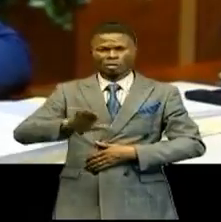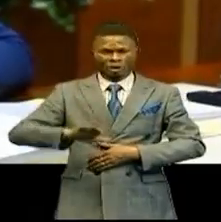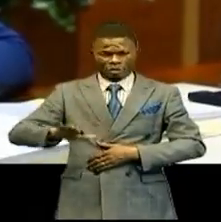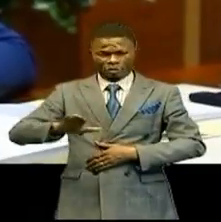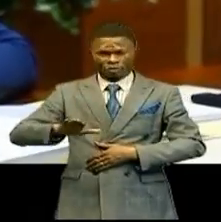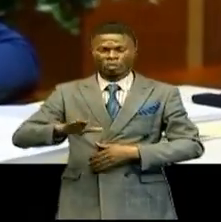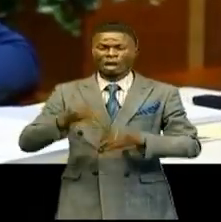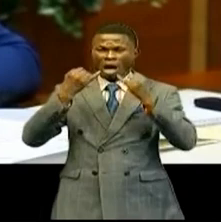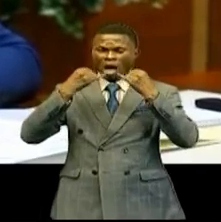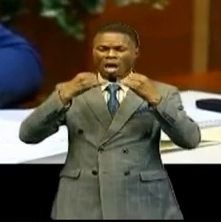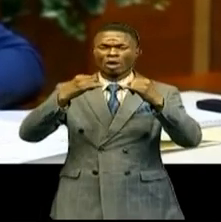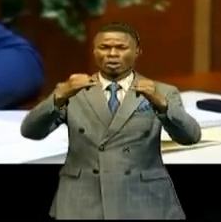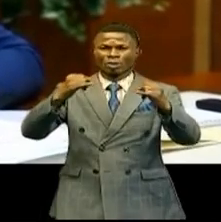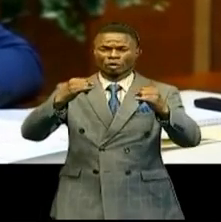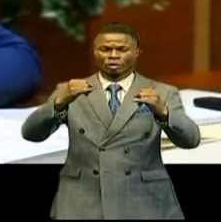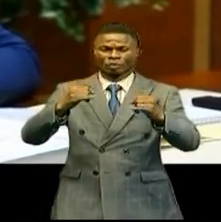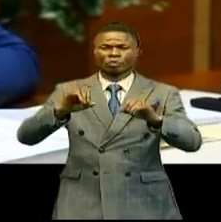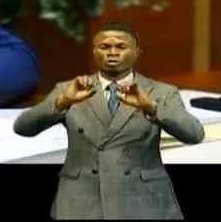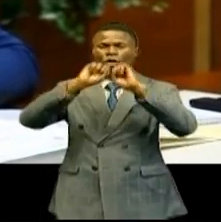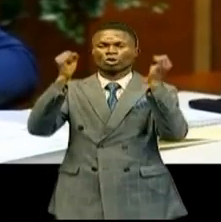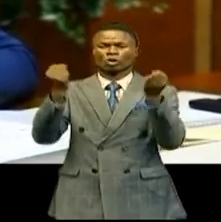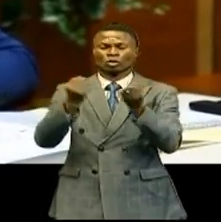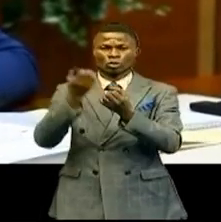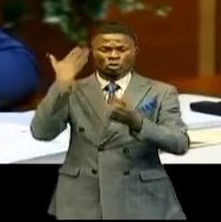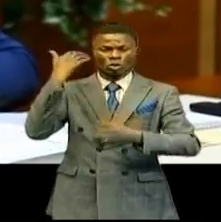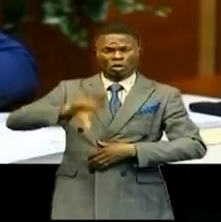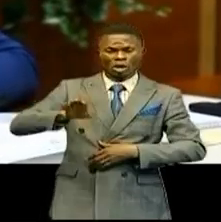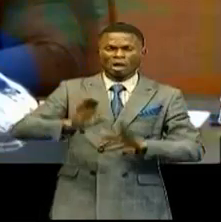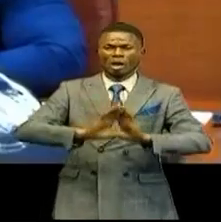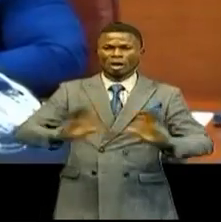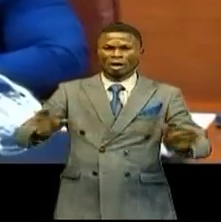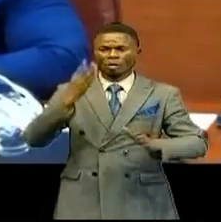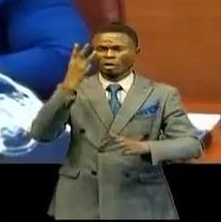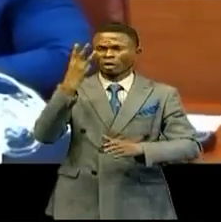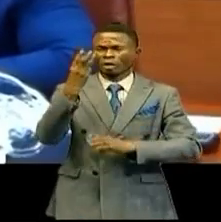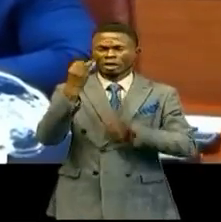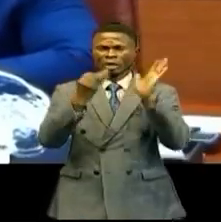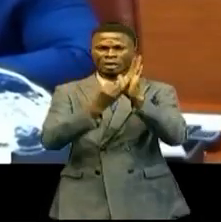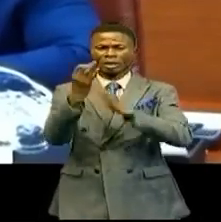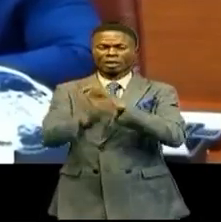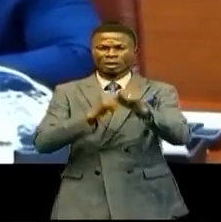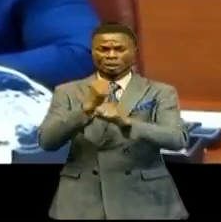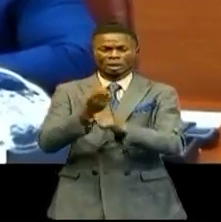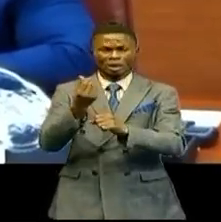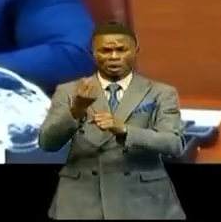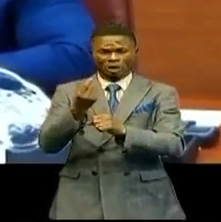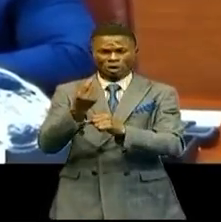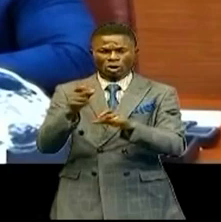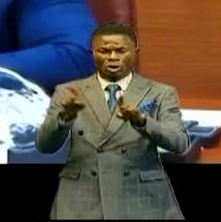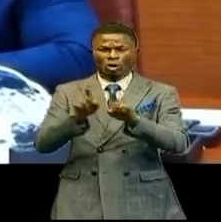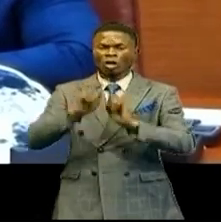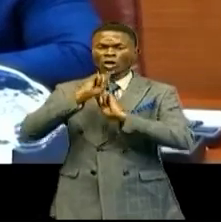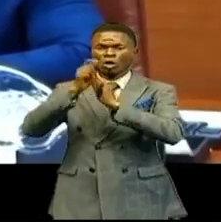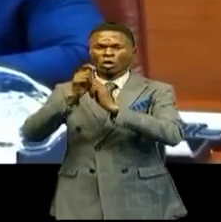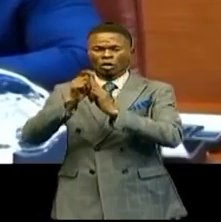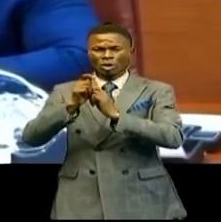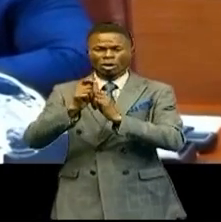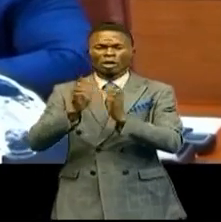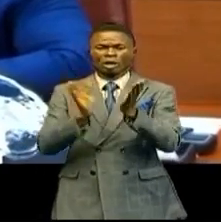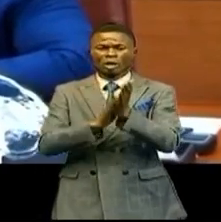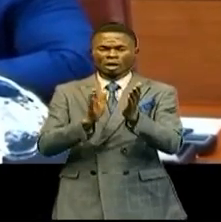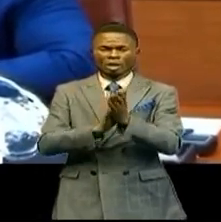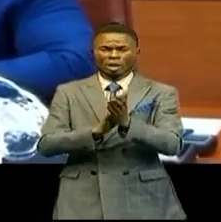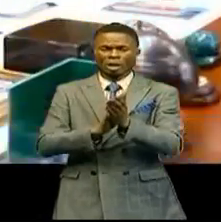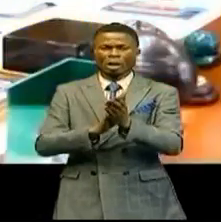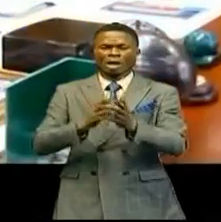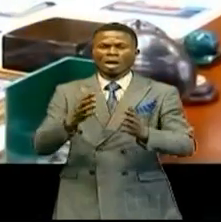a rappelé que la régie des eaux est éligible depuis 7 ans à un financement sous forme de dons de l'institution financière